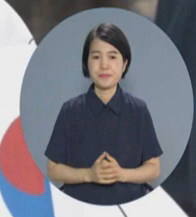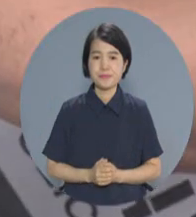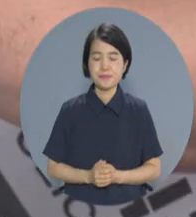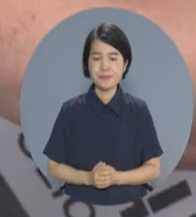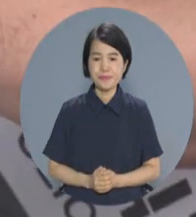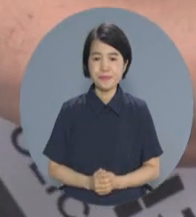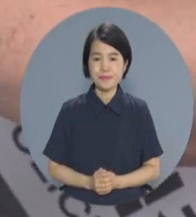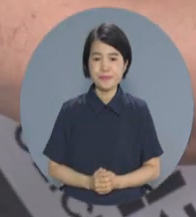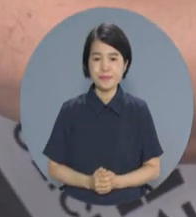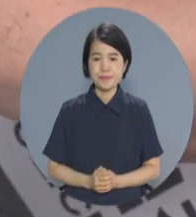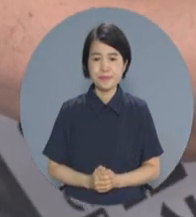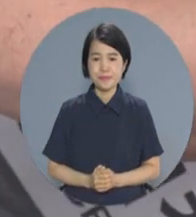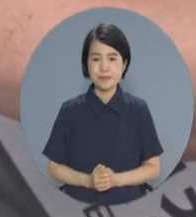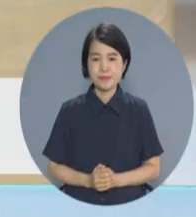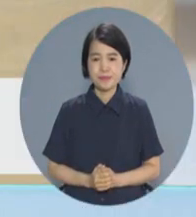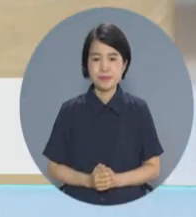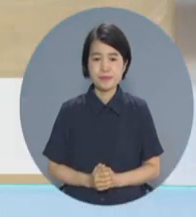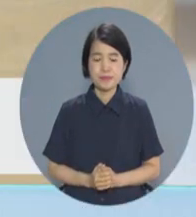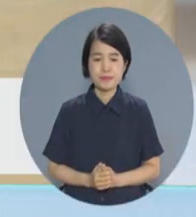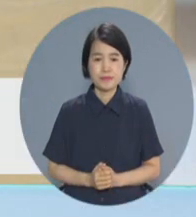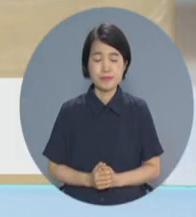뉴스 우종훈입니다.